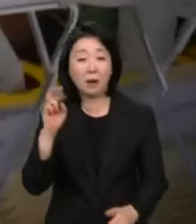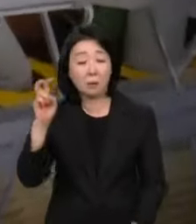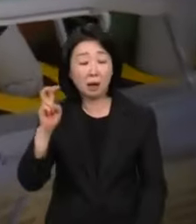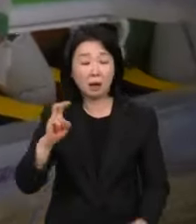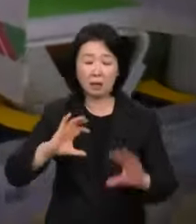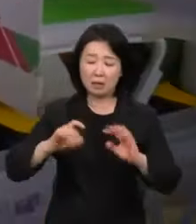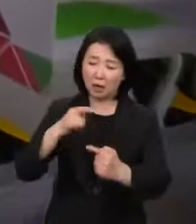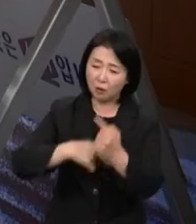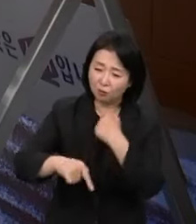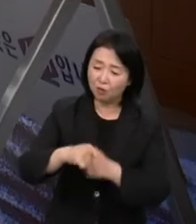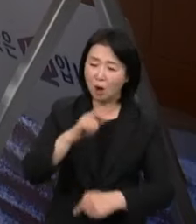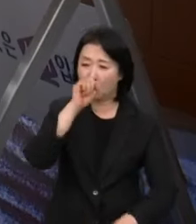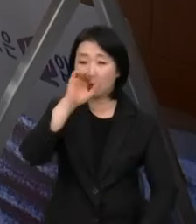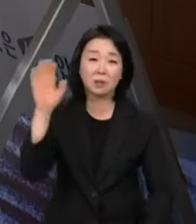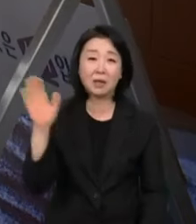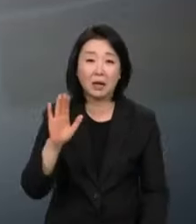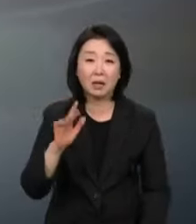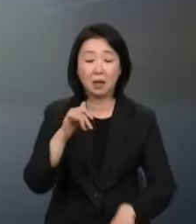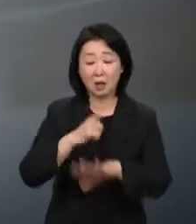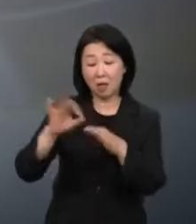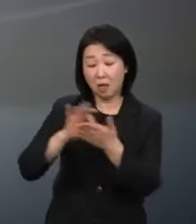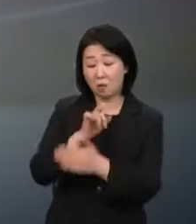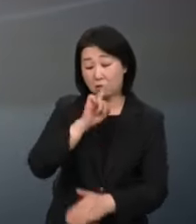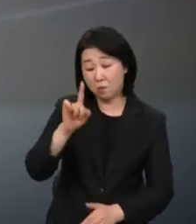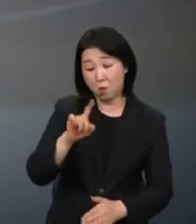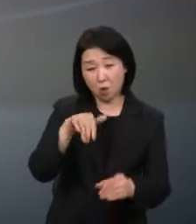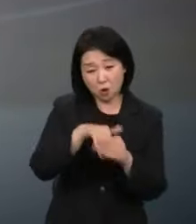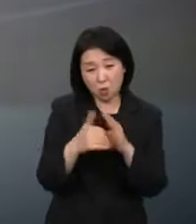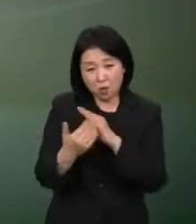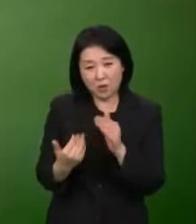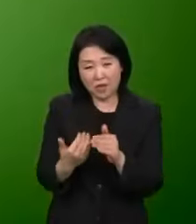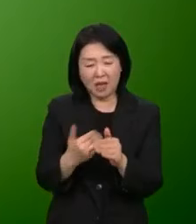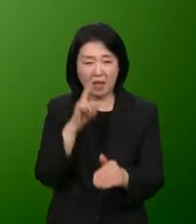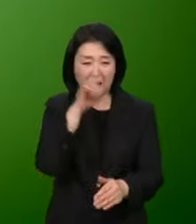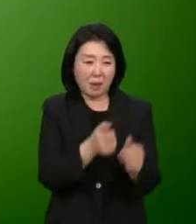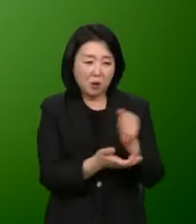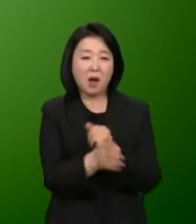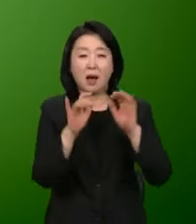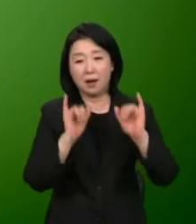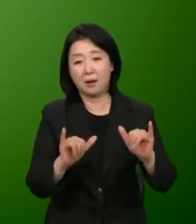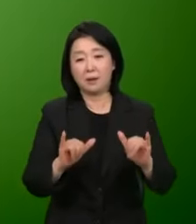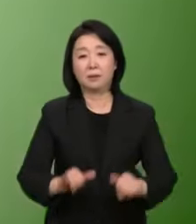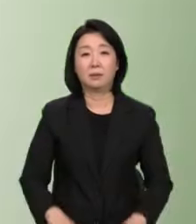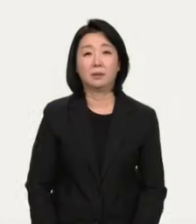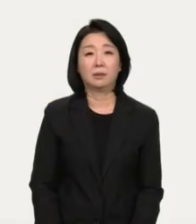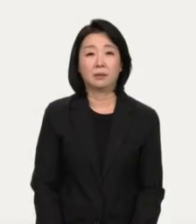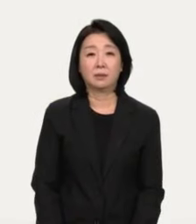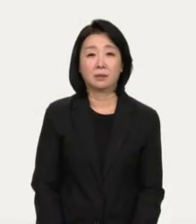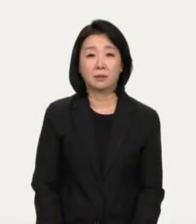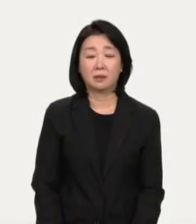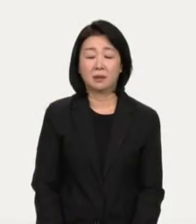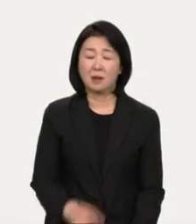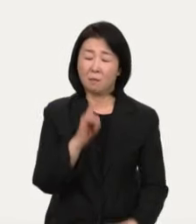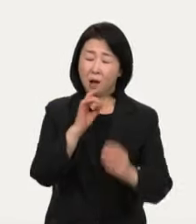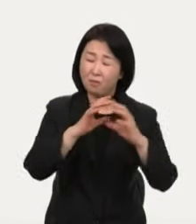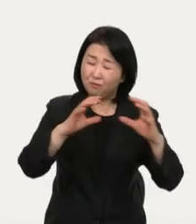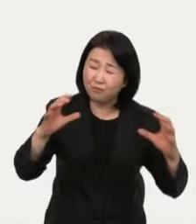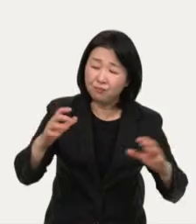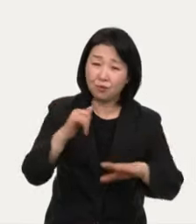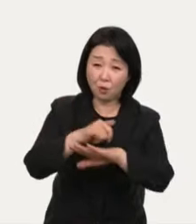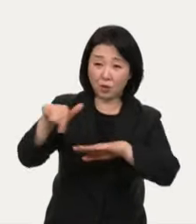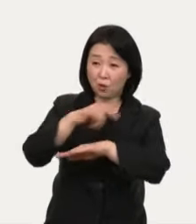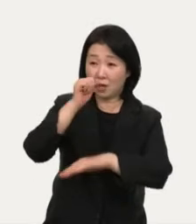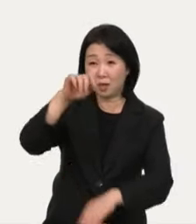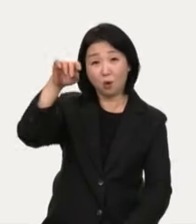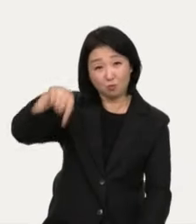살림이 나빴던 만큼 결산 보고서가 총선에 악영향을 미칠 수 있다는 판단이 깔렸던 겁니다. 잡음이 커지자 기재부 고위